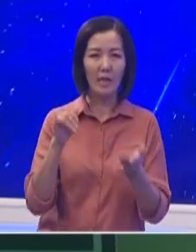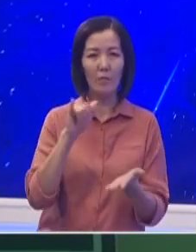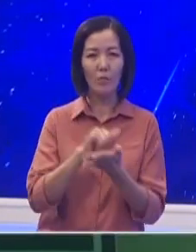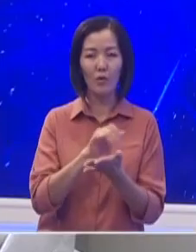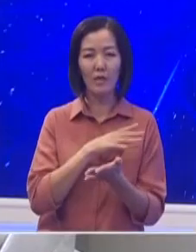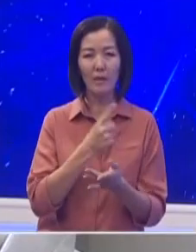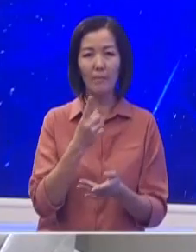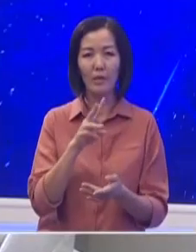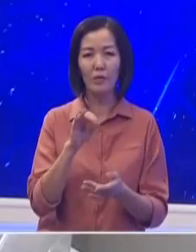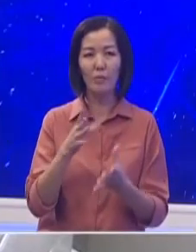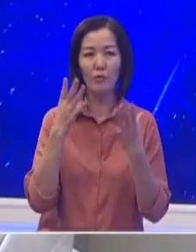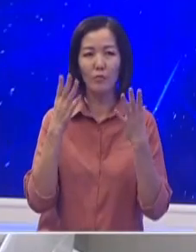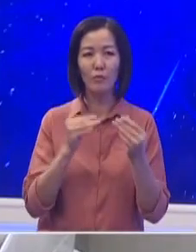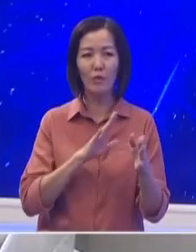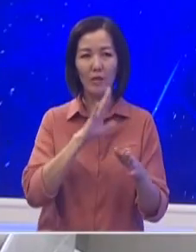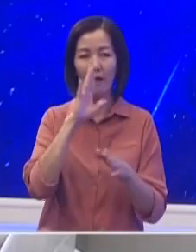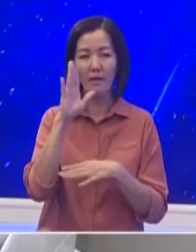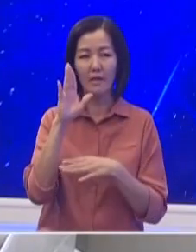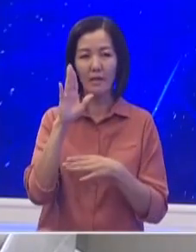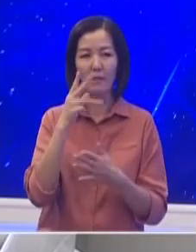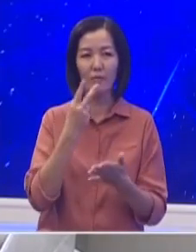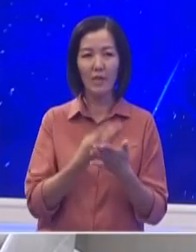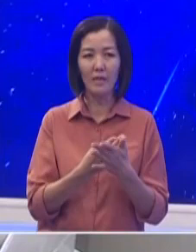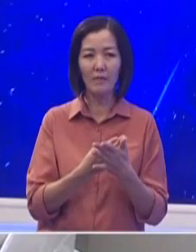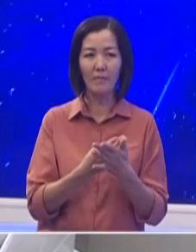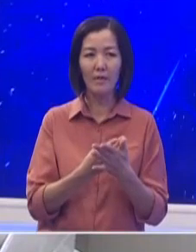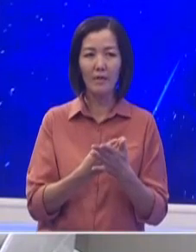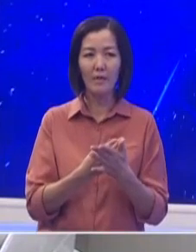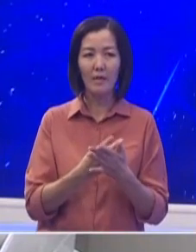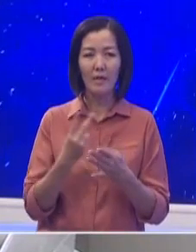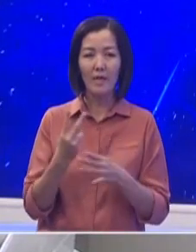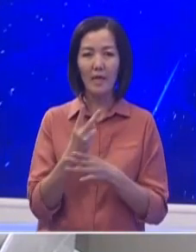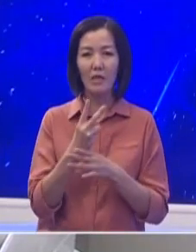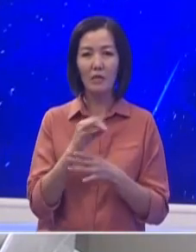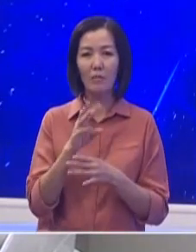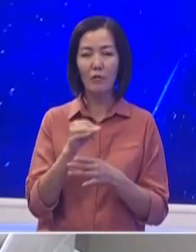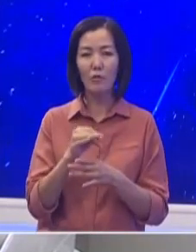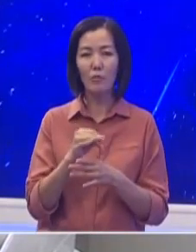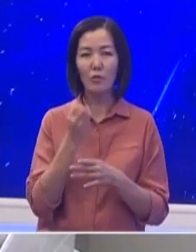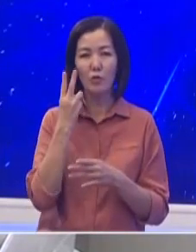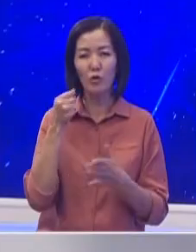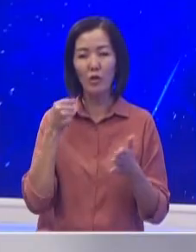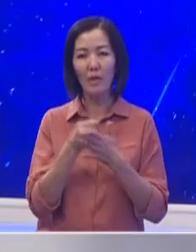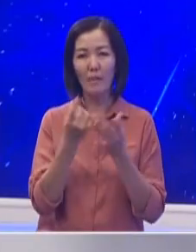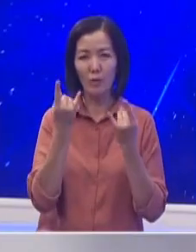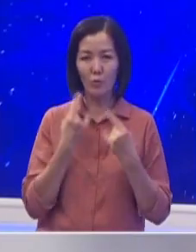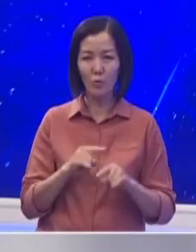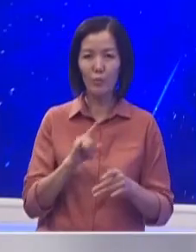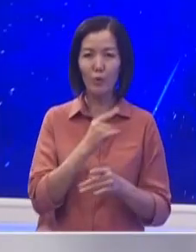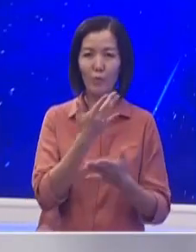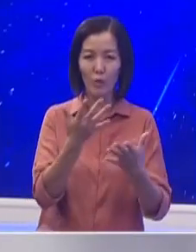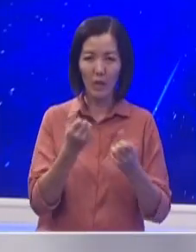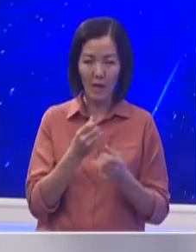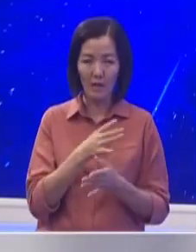күні осы роддомға түстім. 2-ші маусым күні түскі 2:30-да аман-есен баламды босанып қолыма алдым.